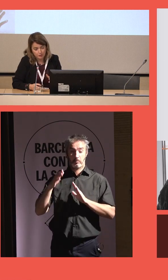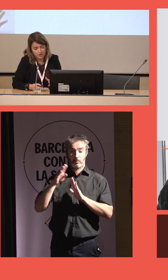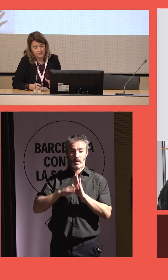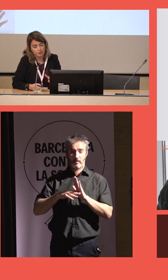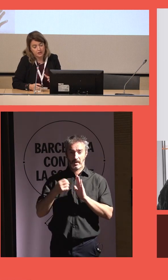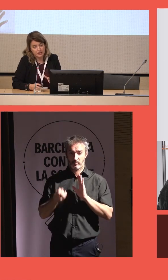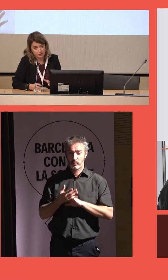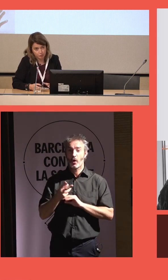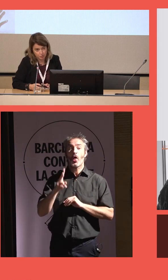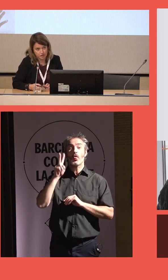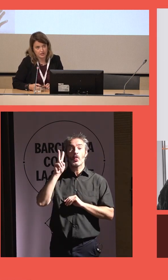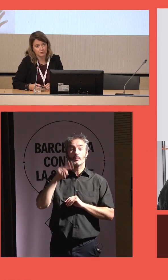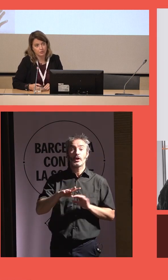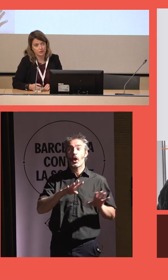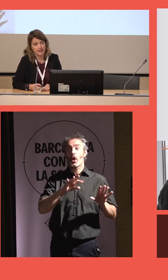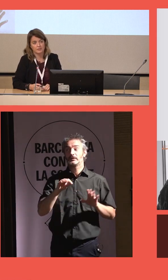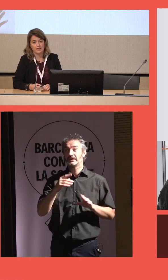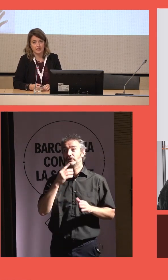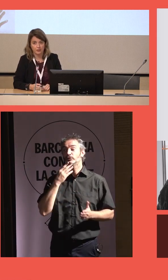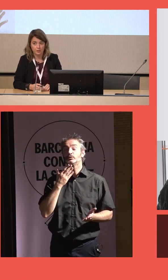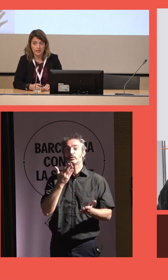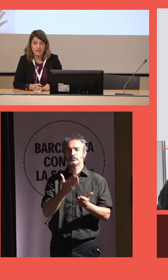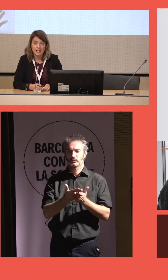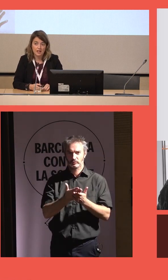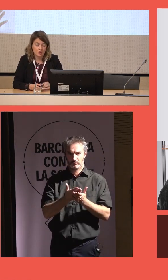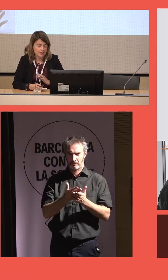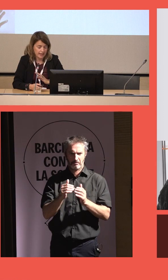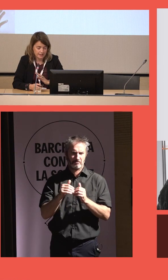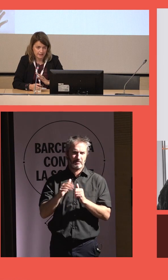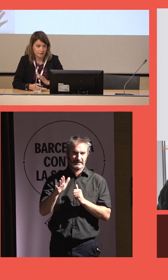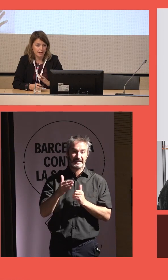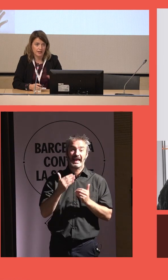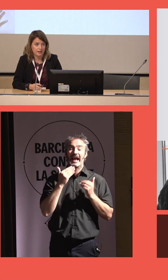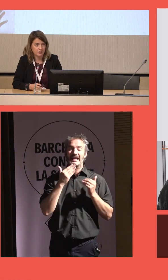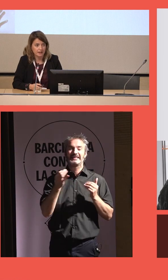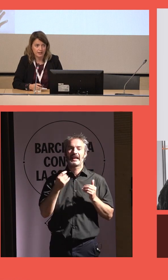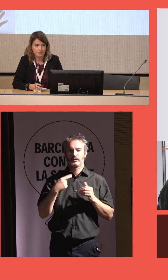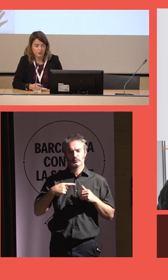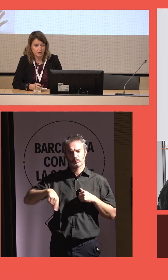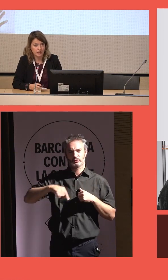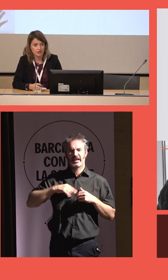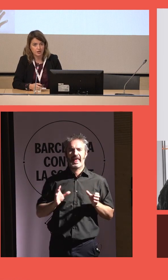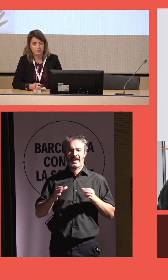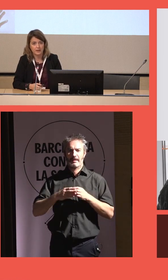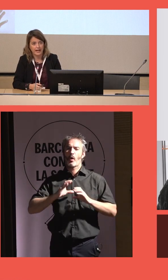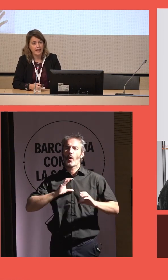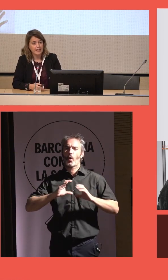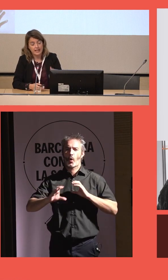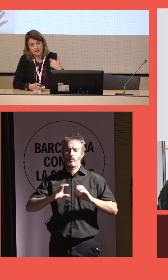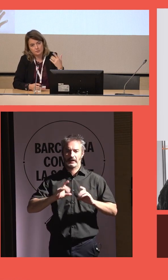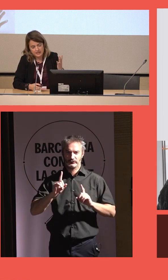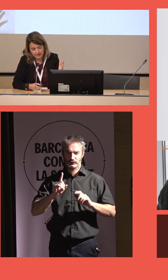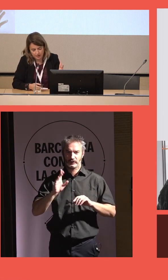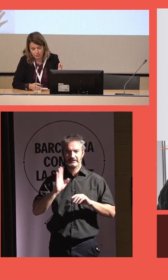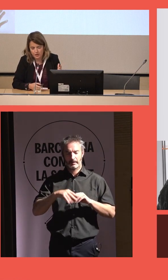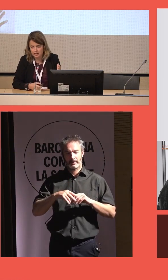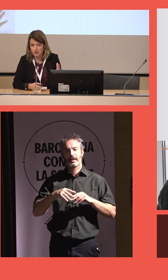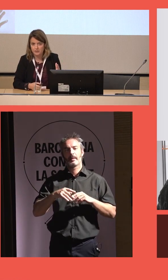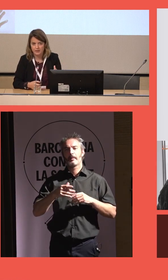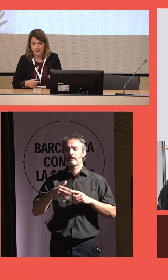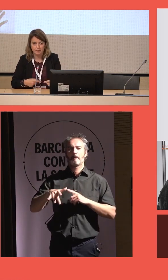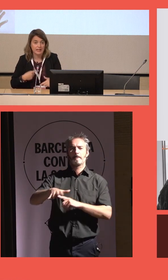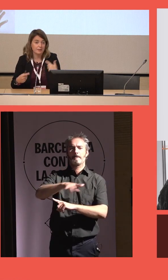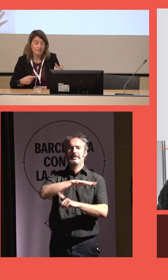2.900 sol·licituds de voluntariats van ser rebudes això és gràcies també a l'equip que tenim de comunicació i els mitjans de